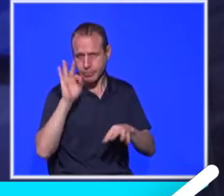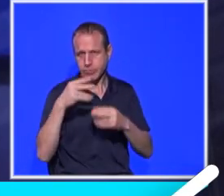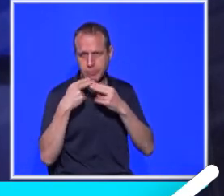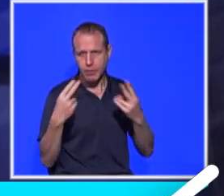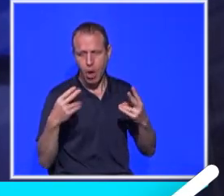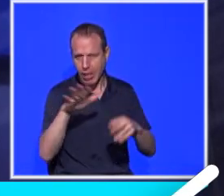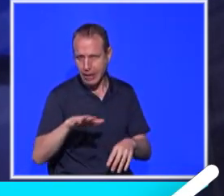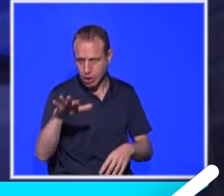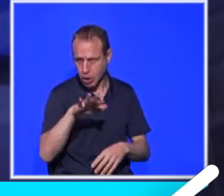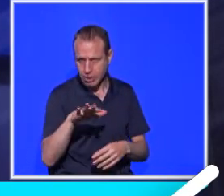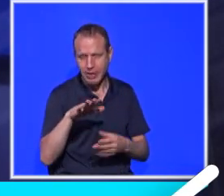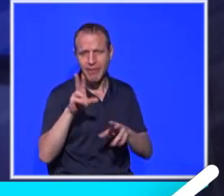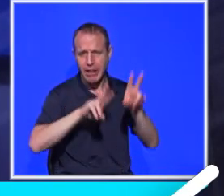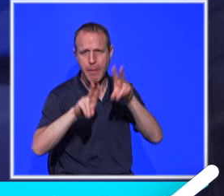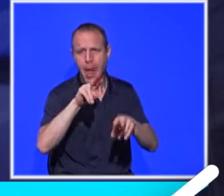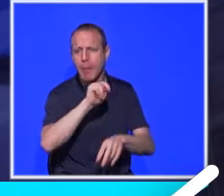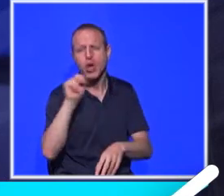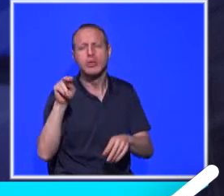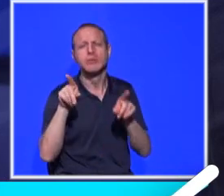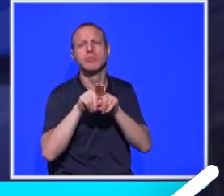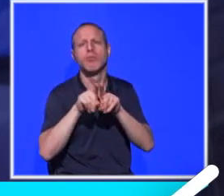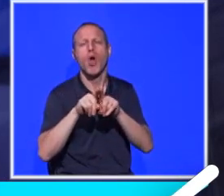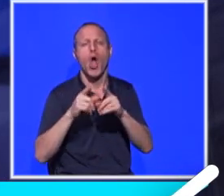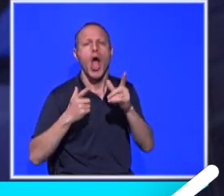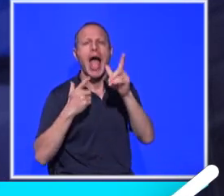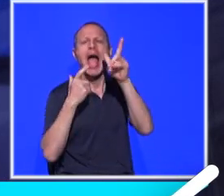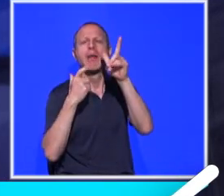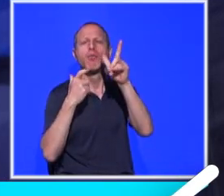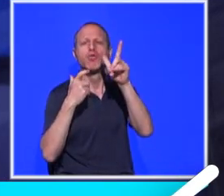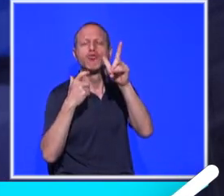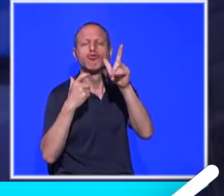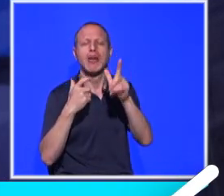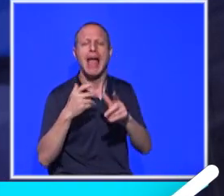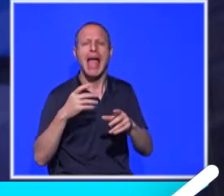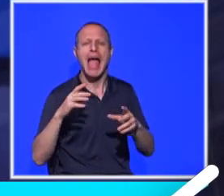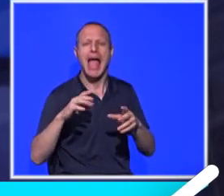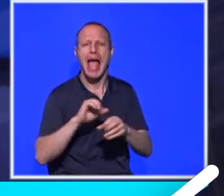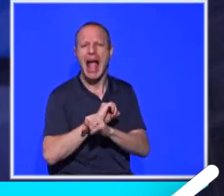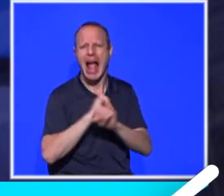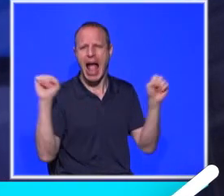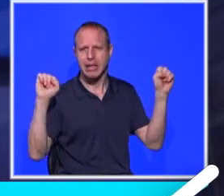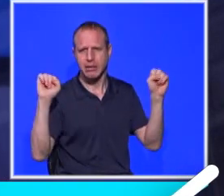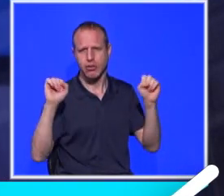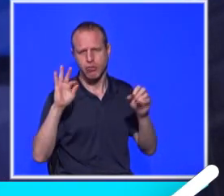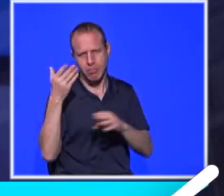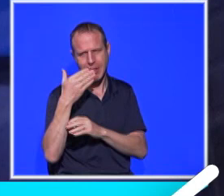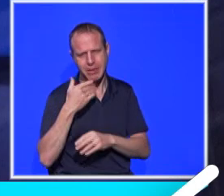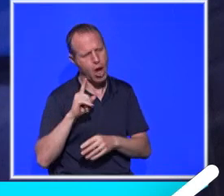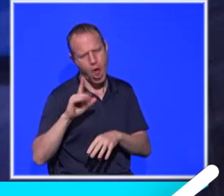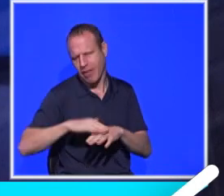אזורי ולטפל בנושאים כמו החימוש הגרעיני של מדינת ישראל, דחילק. כאילו, זה לא התפקיד